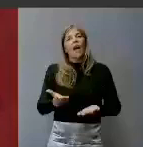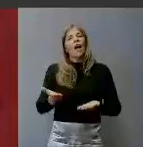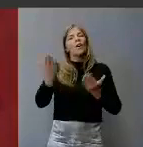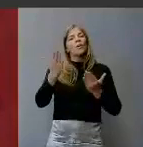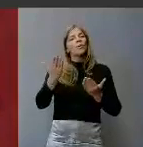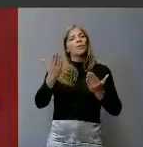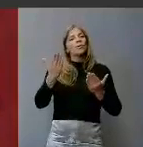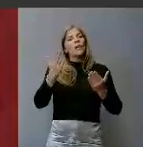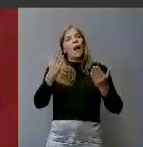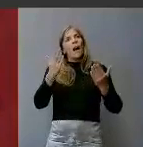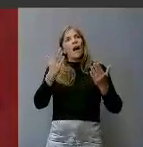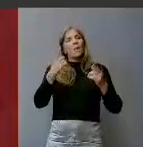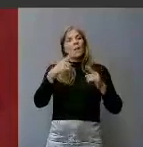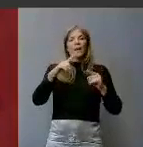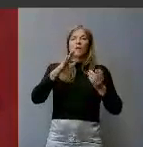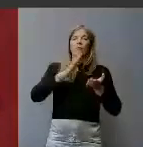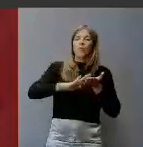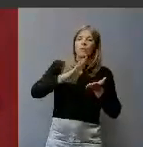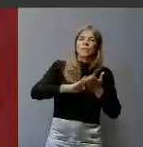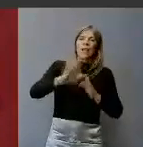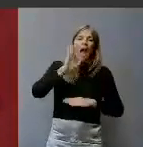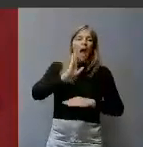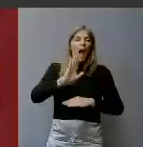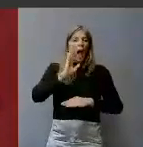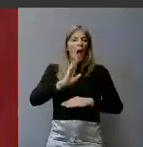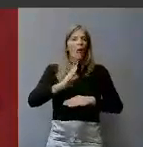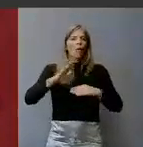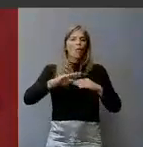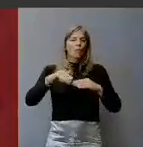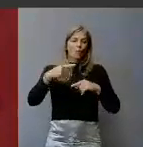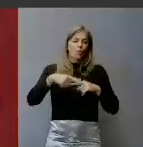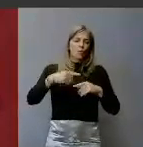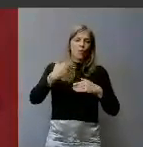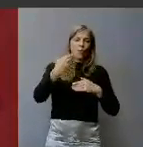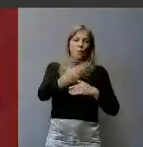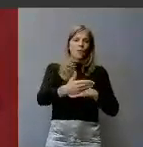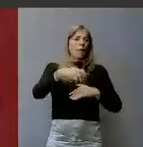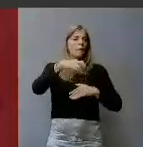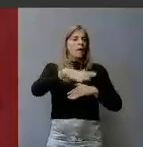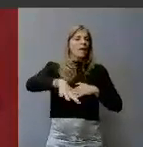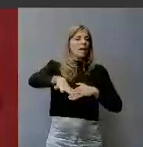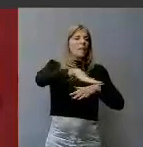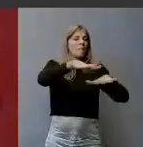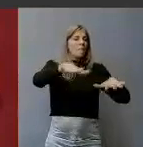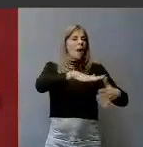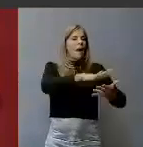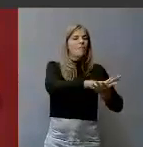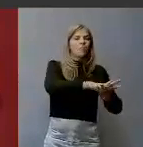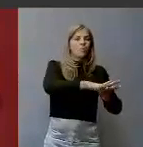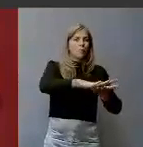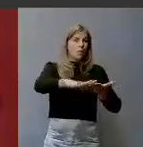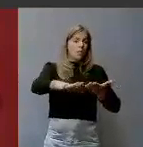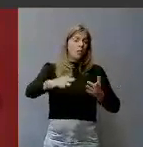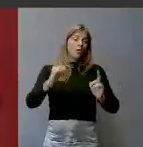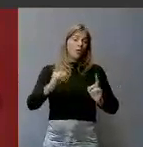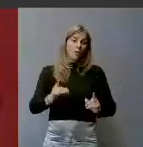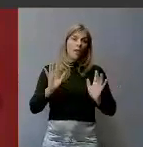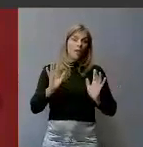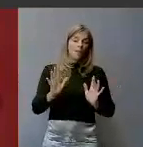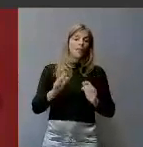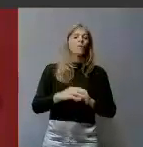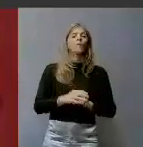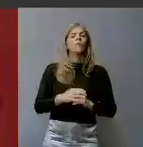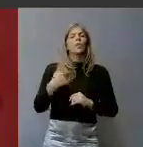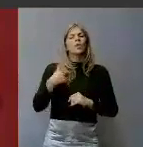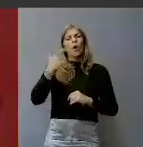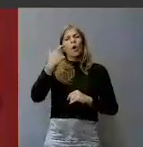dell'acqua dello specchio acqueo di fronte a capelli io so che i rete comunque i tecnici